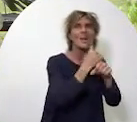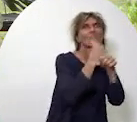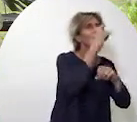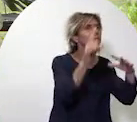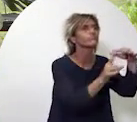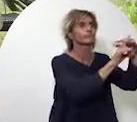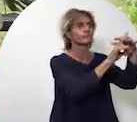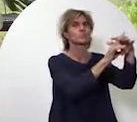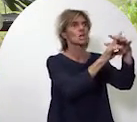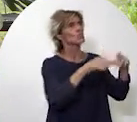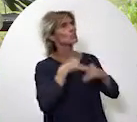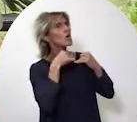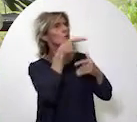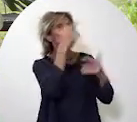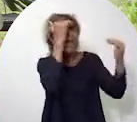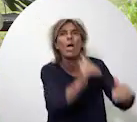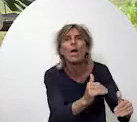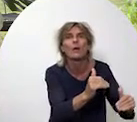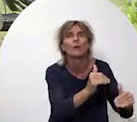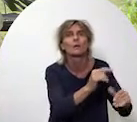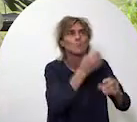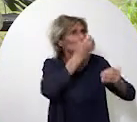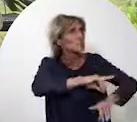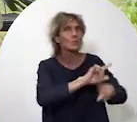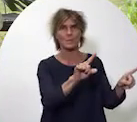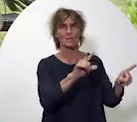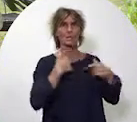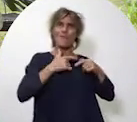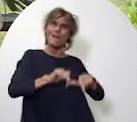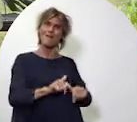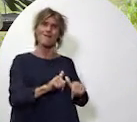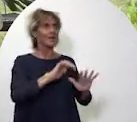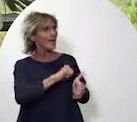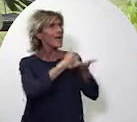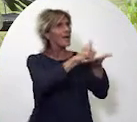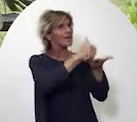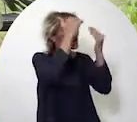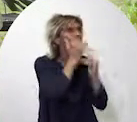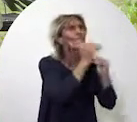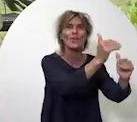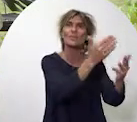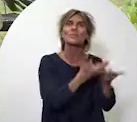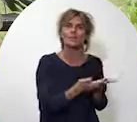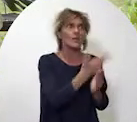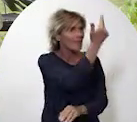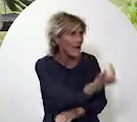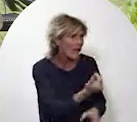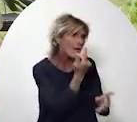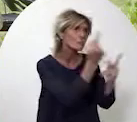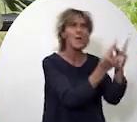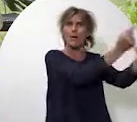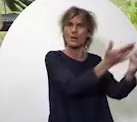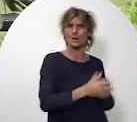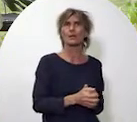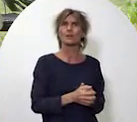d'insertion gênait sword group pas bigidi nous la sève est haute ayez confiance en vos